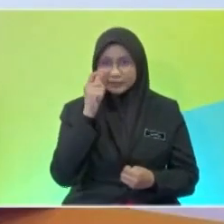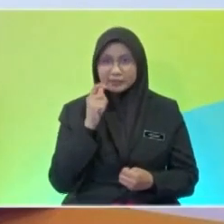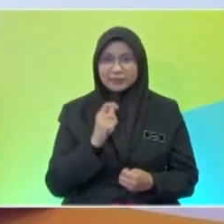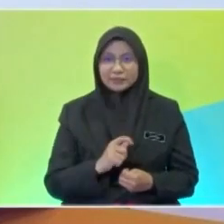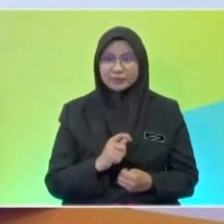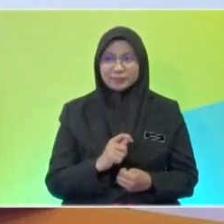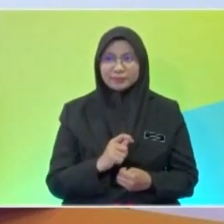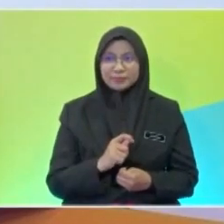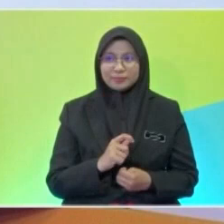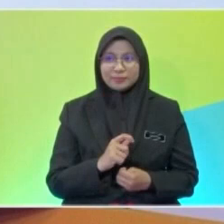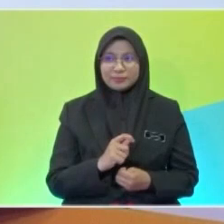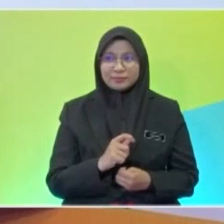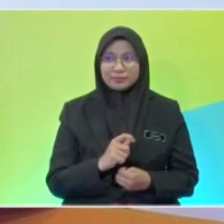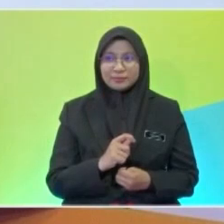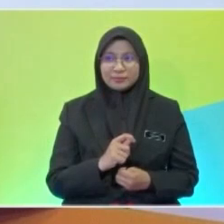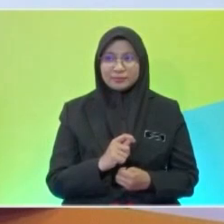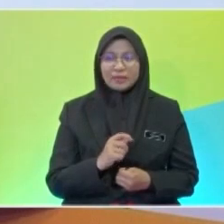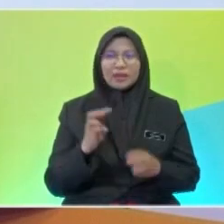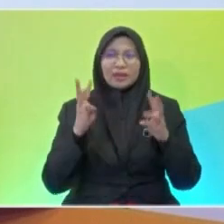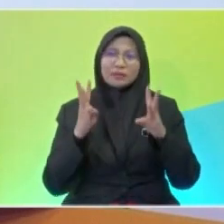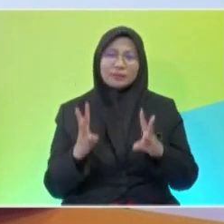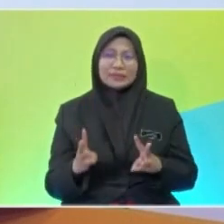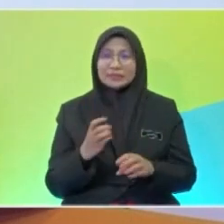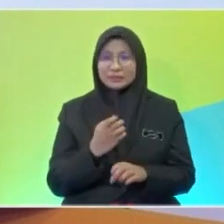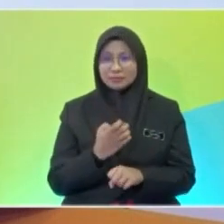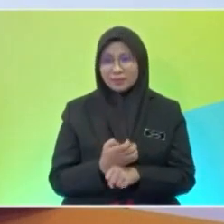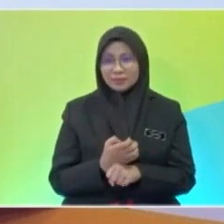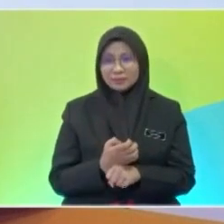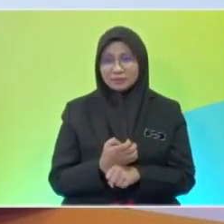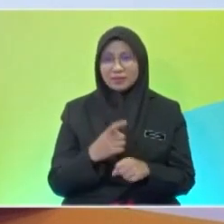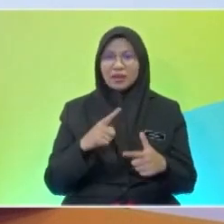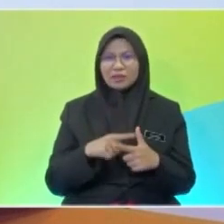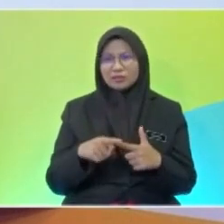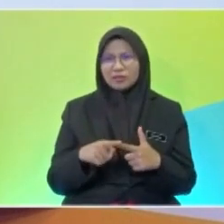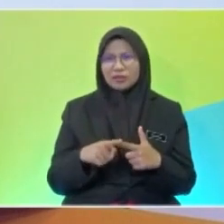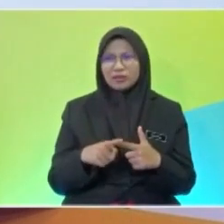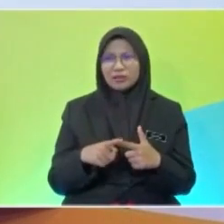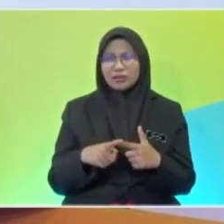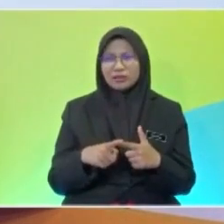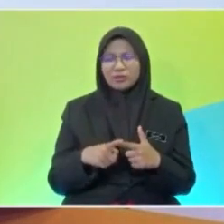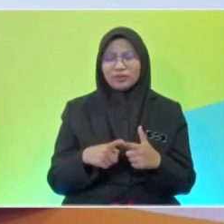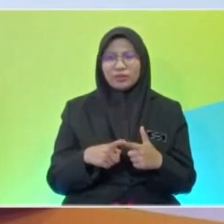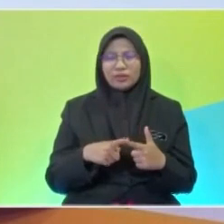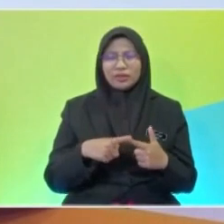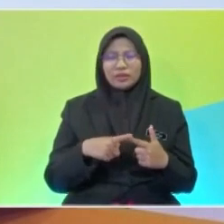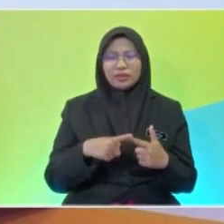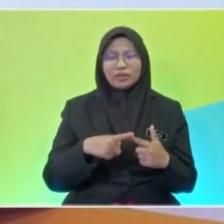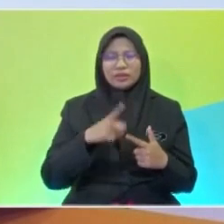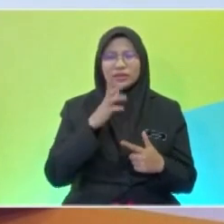atau orang yang mengatakan Oh warga emas ataupun nenek saya karena ada rasa memecah sakit sendi